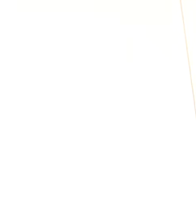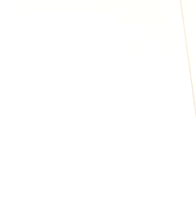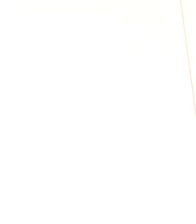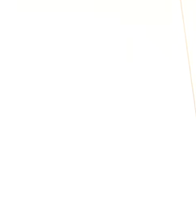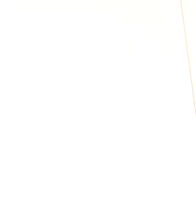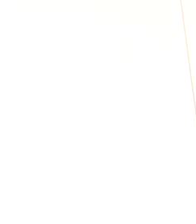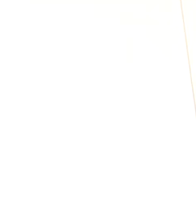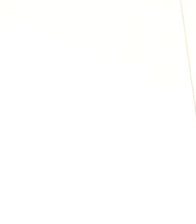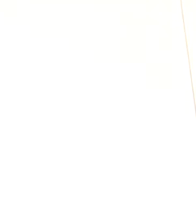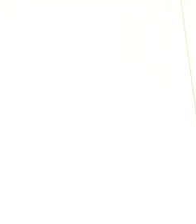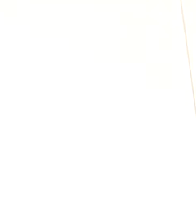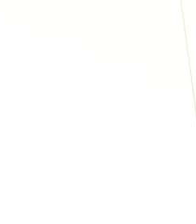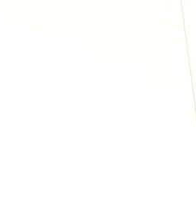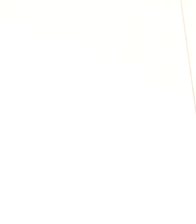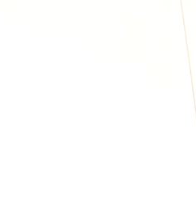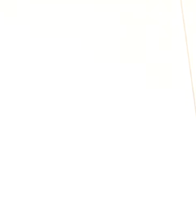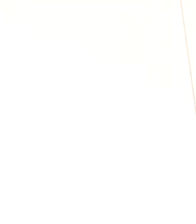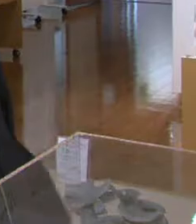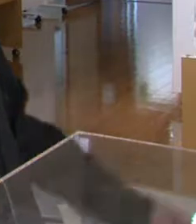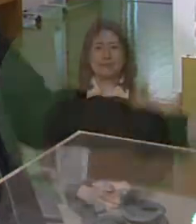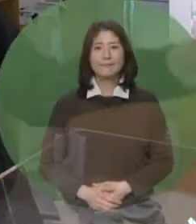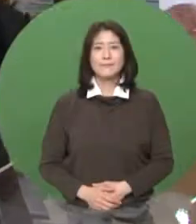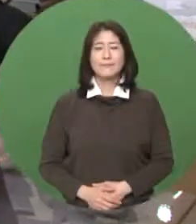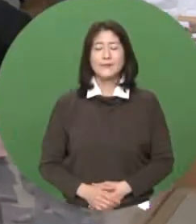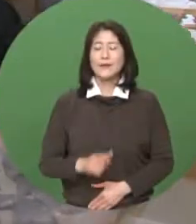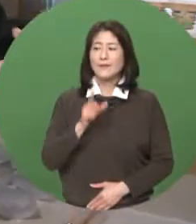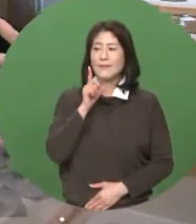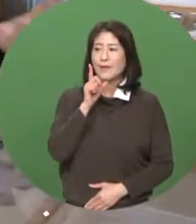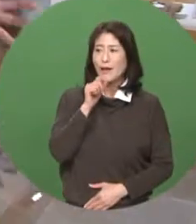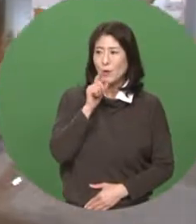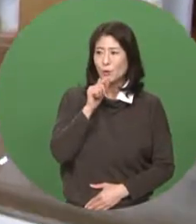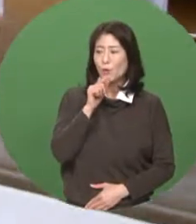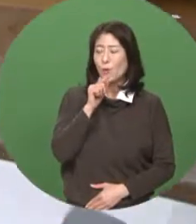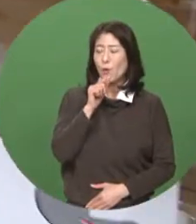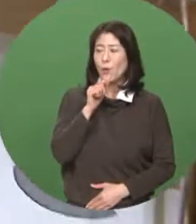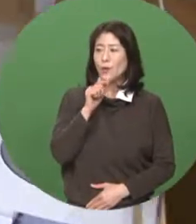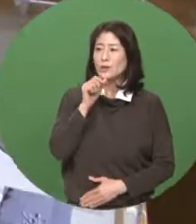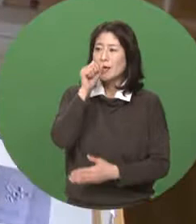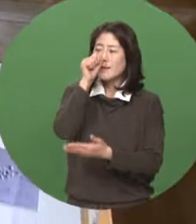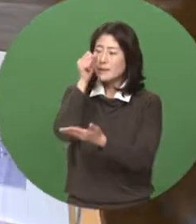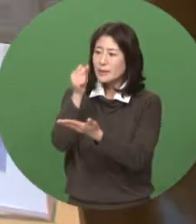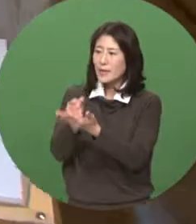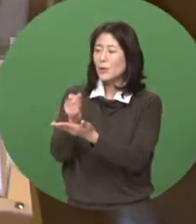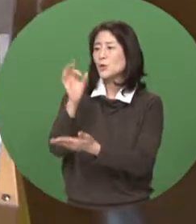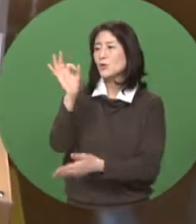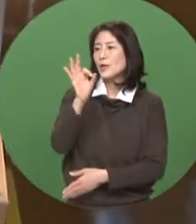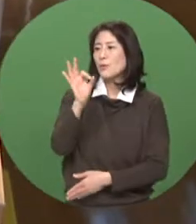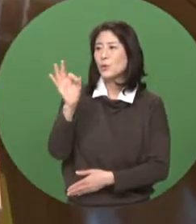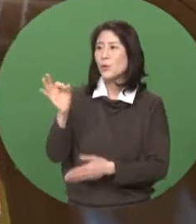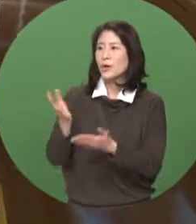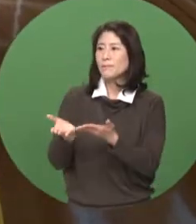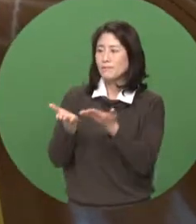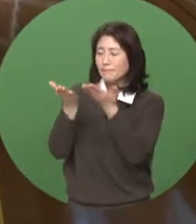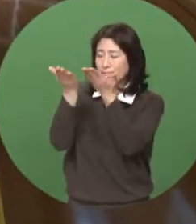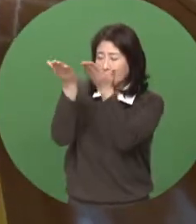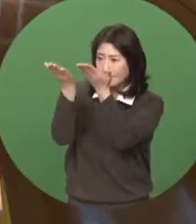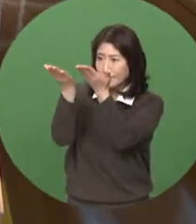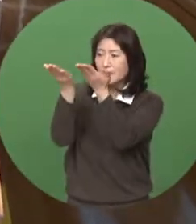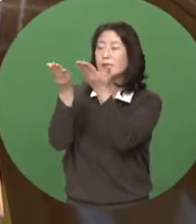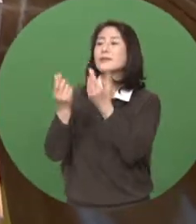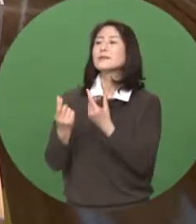定であった道具であったということ な んですね、うん。 なるほど。じゃあこれと同じ形のものが向こうに持っていかれたと。 そう